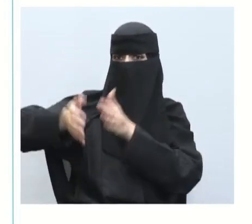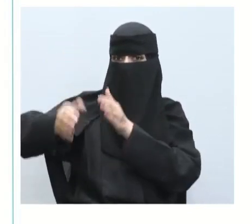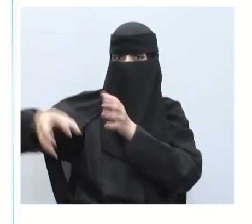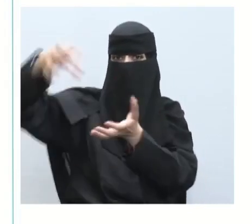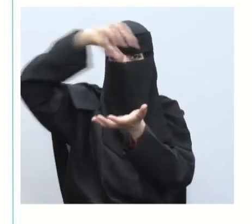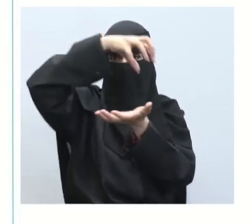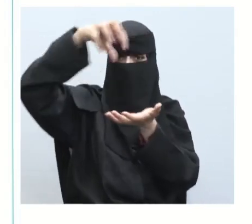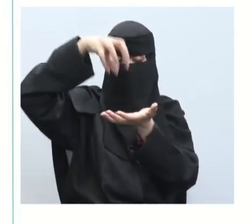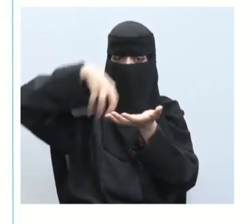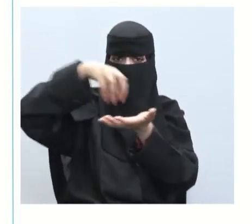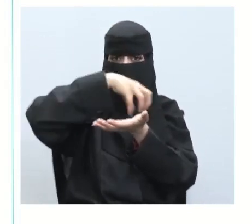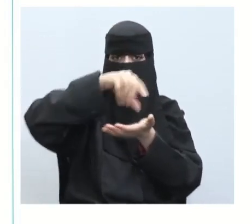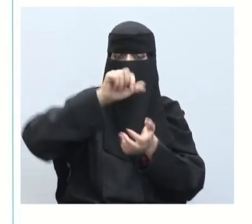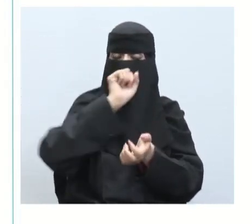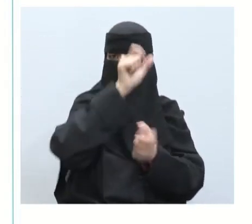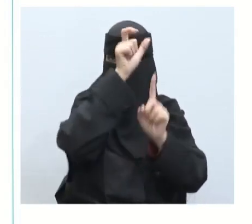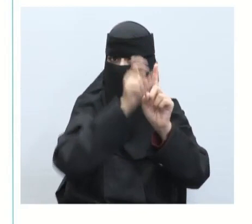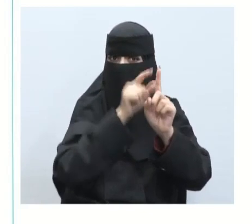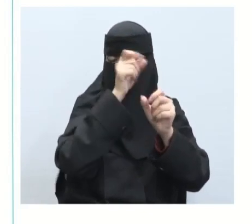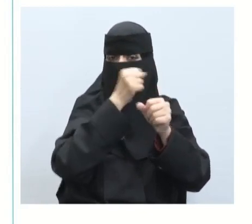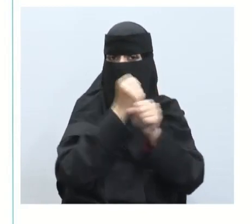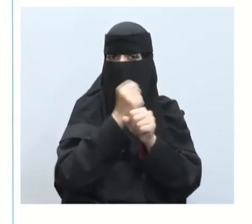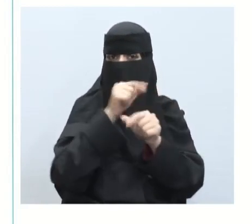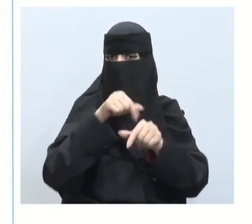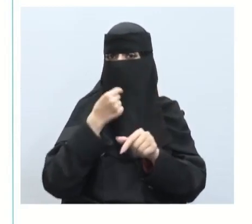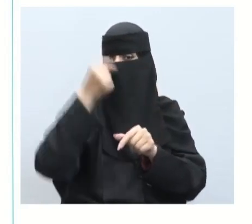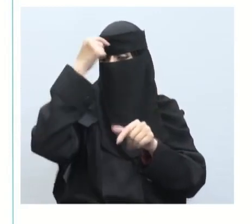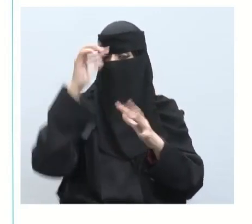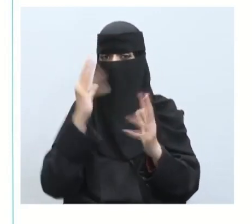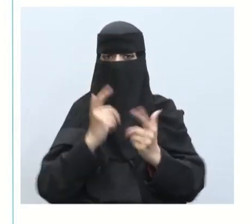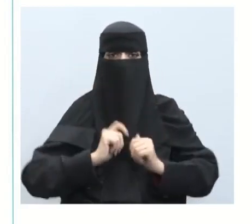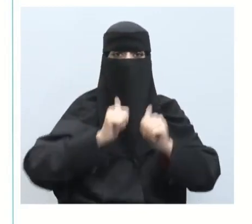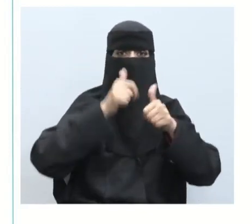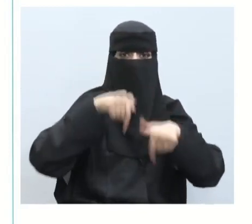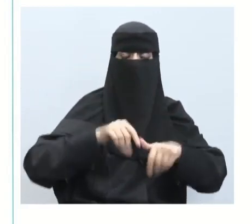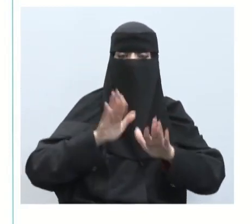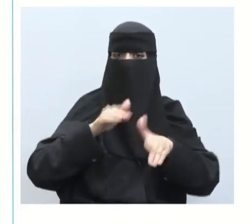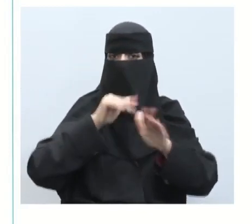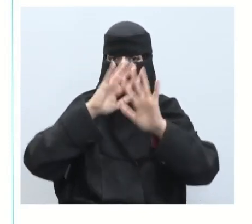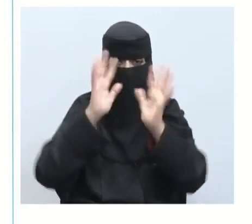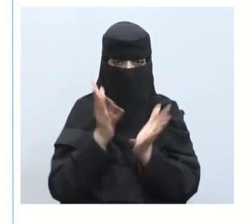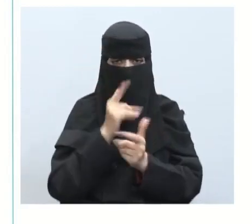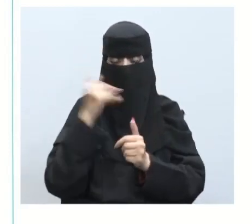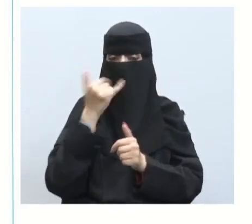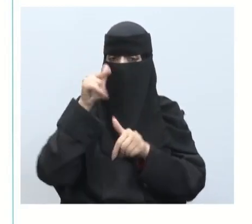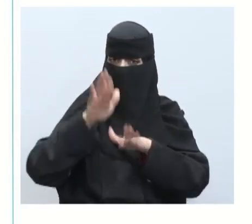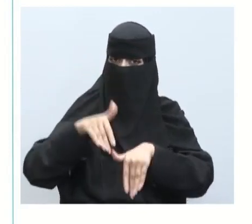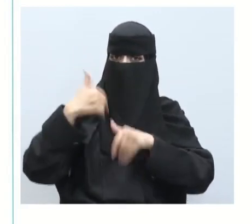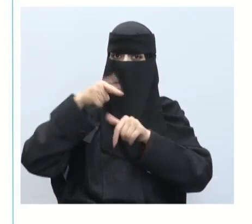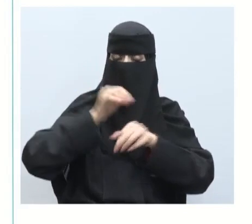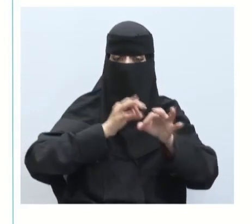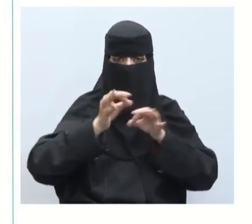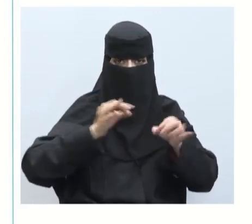مواقع العمل خصائص العاملين الذين يعملون في المنظمه ما هي صفاتهم و هيي قدراتهم ما هيي امكاناتهم كل ذلك سيجعل